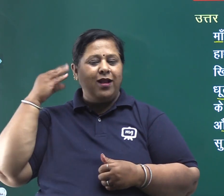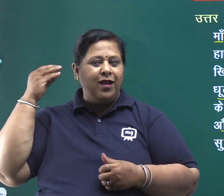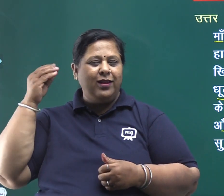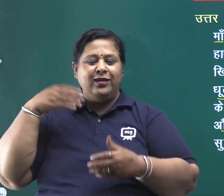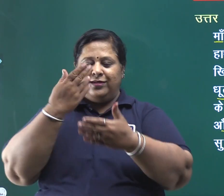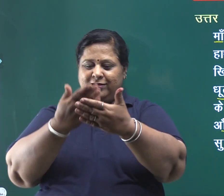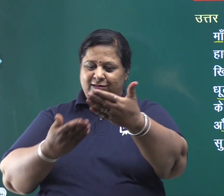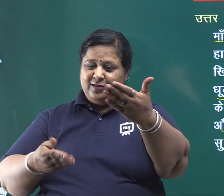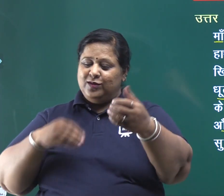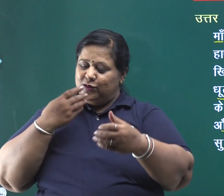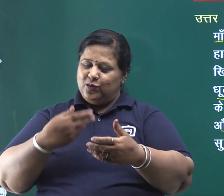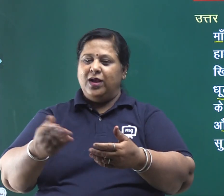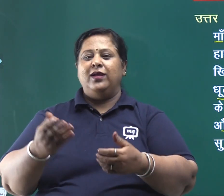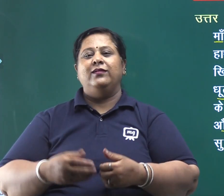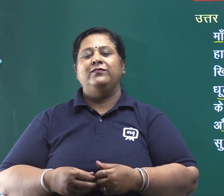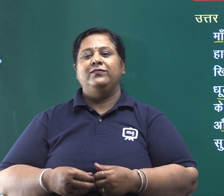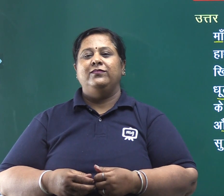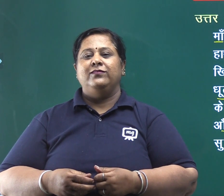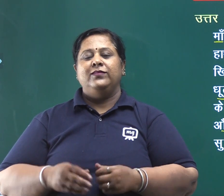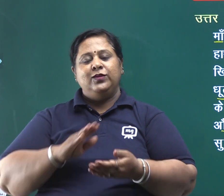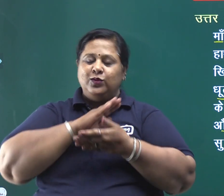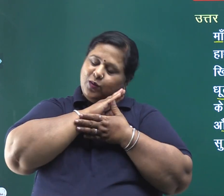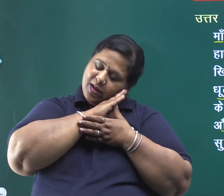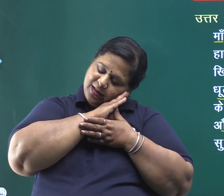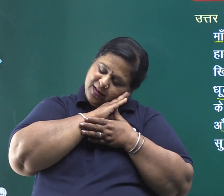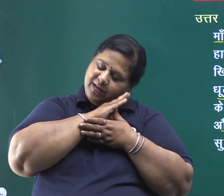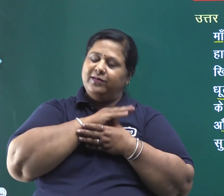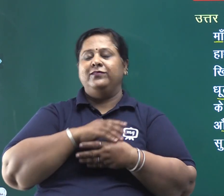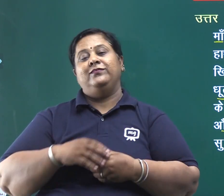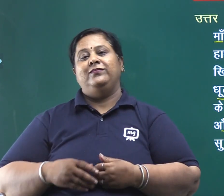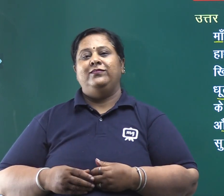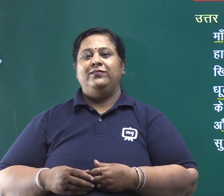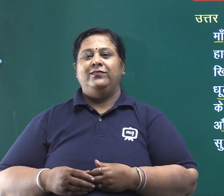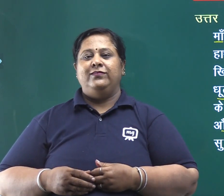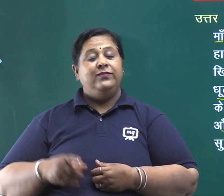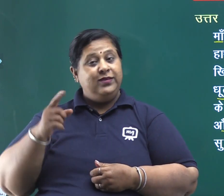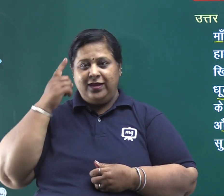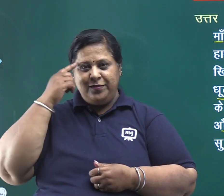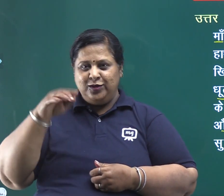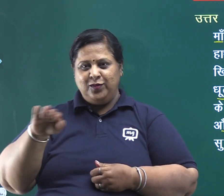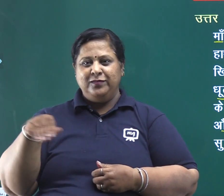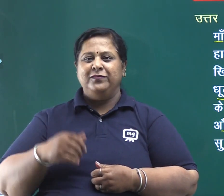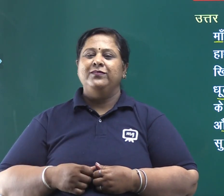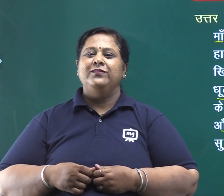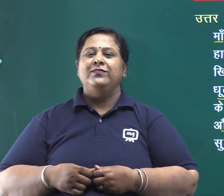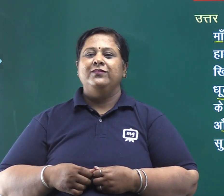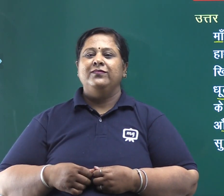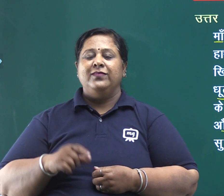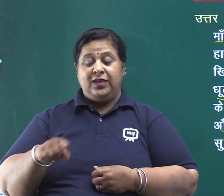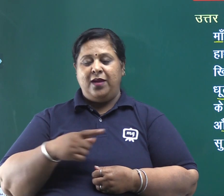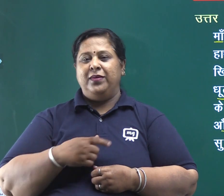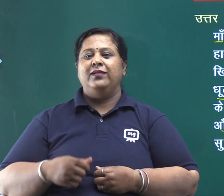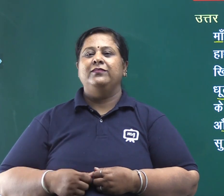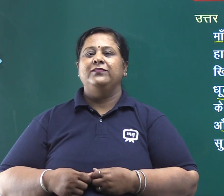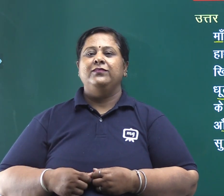कहानी सुनाकर सुलाती है। ठीक है बच्चों, तो यहाँ